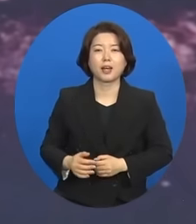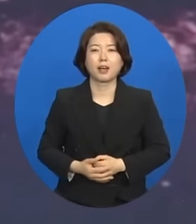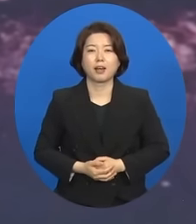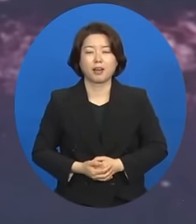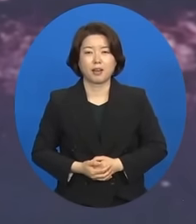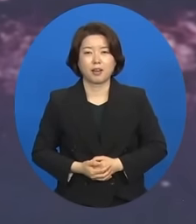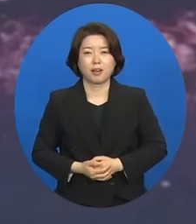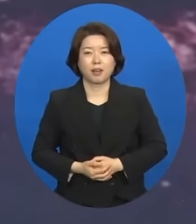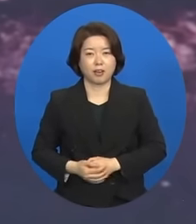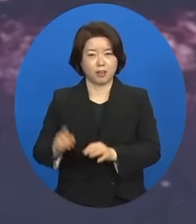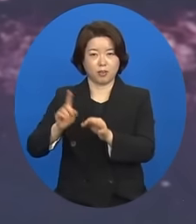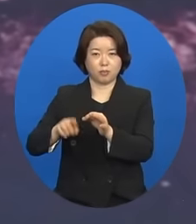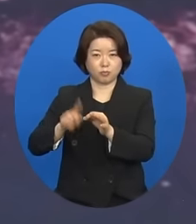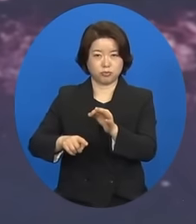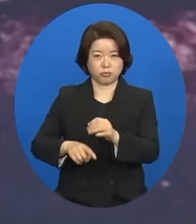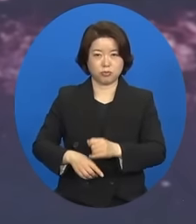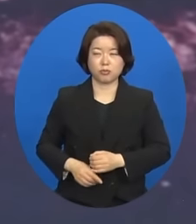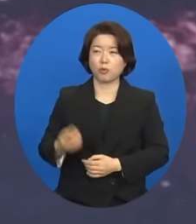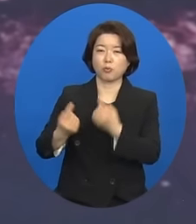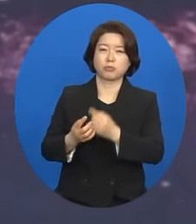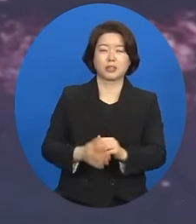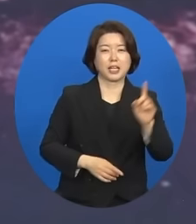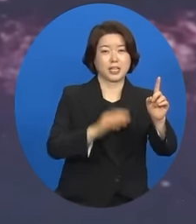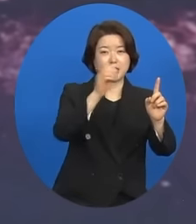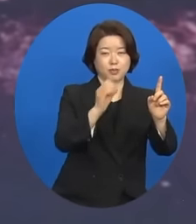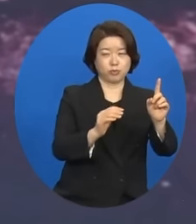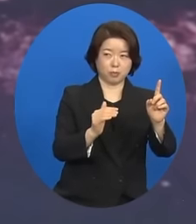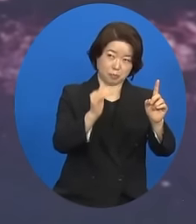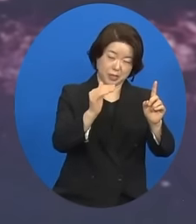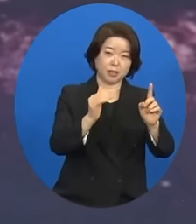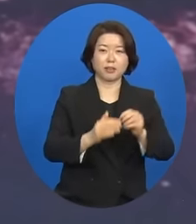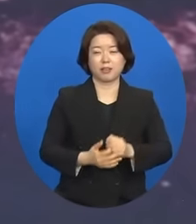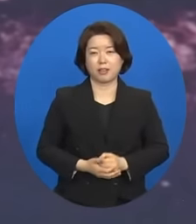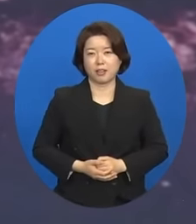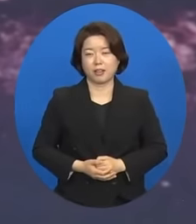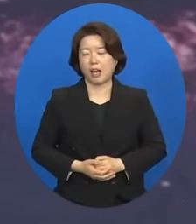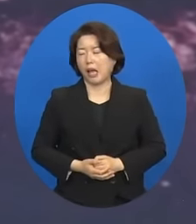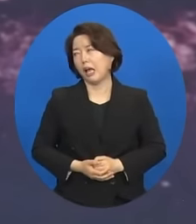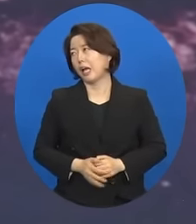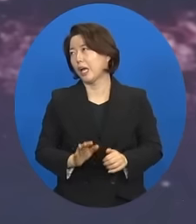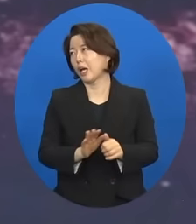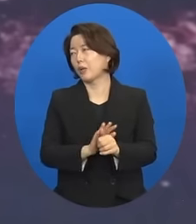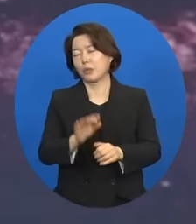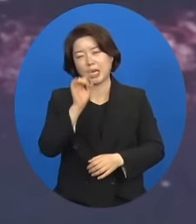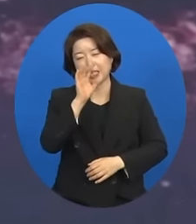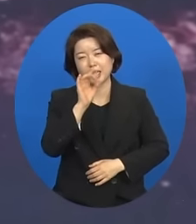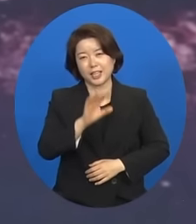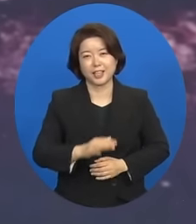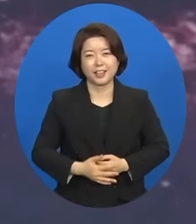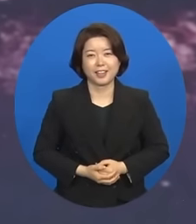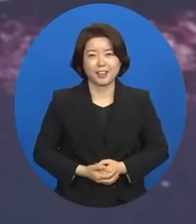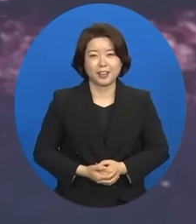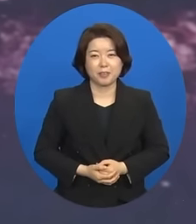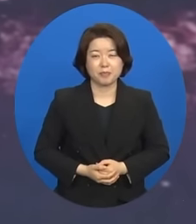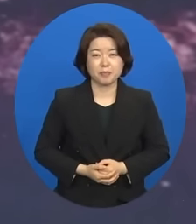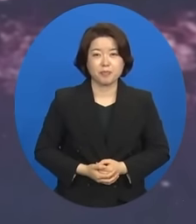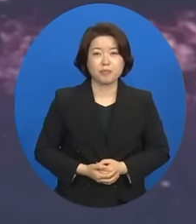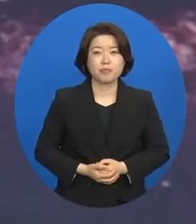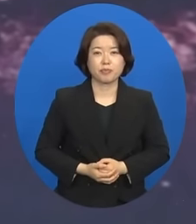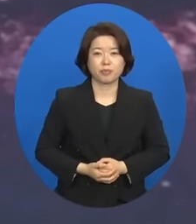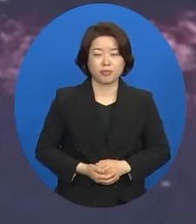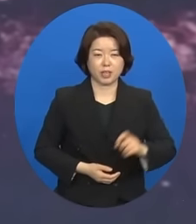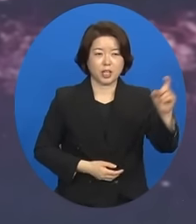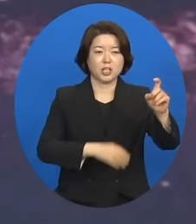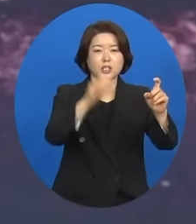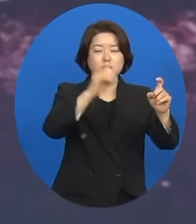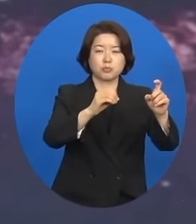있다면 불교보다 1% 높아요 근데 별로 위안이 안 돼요 10%